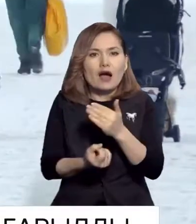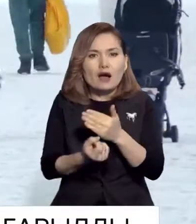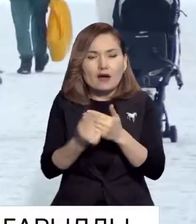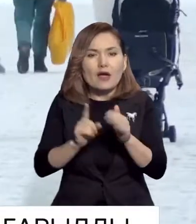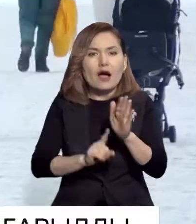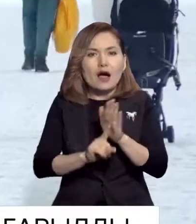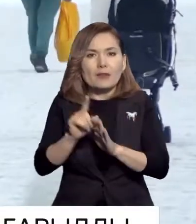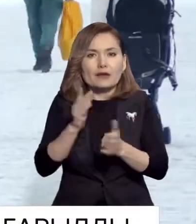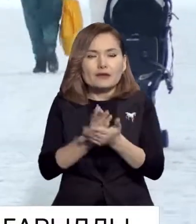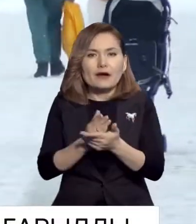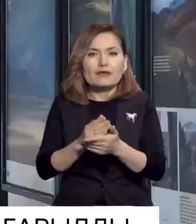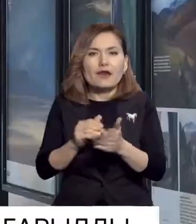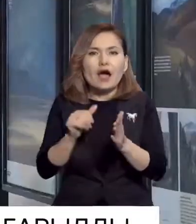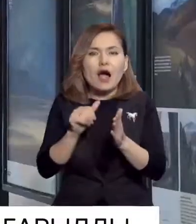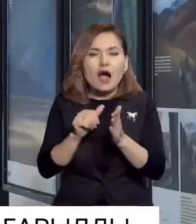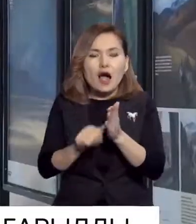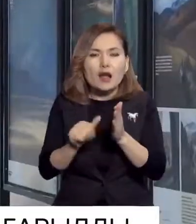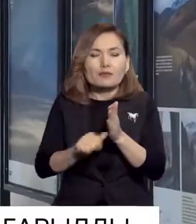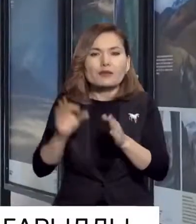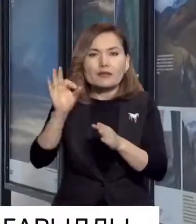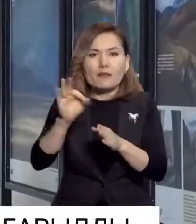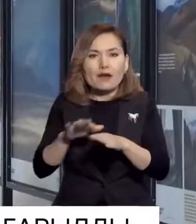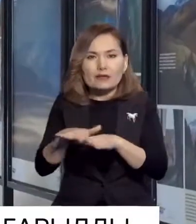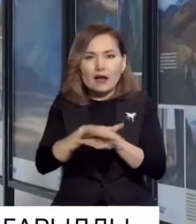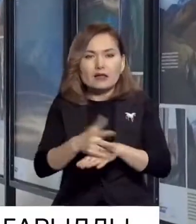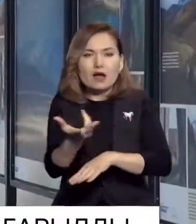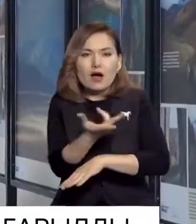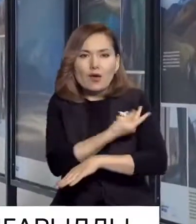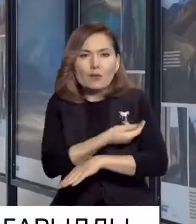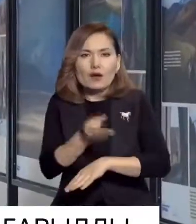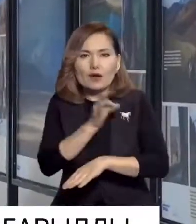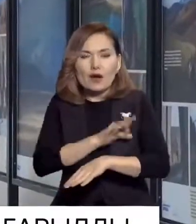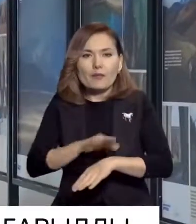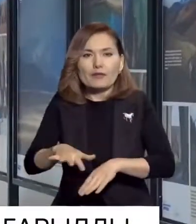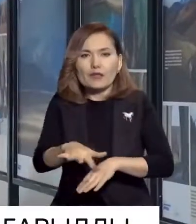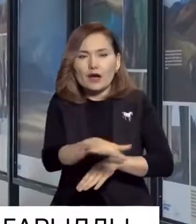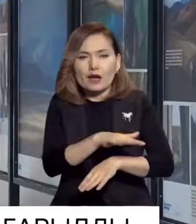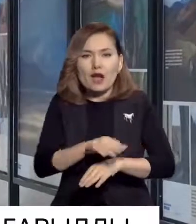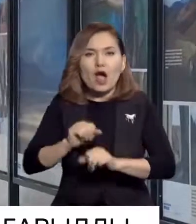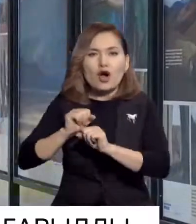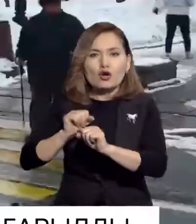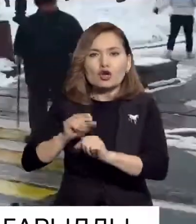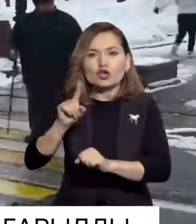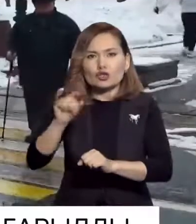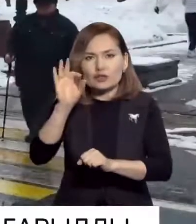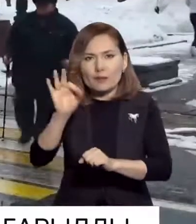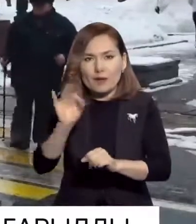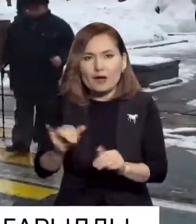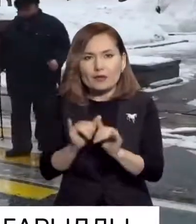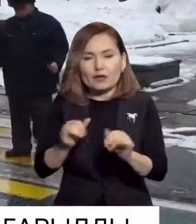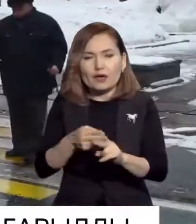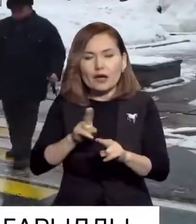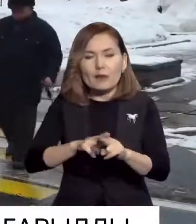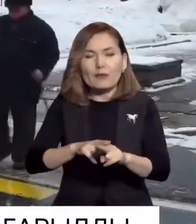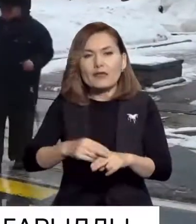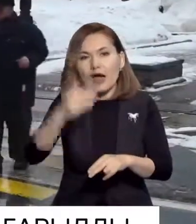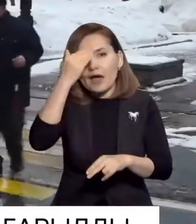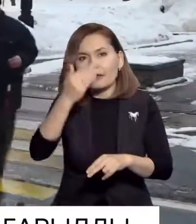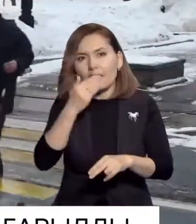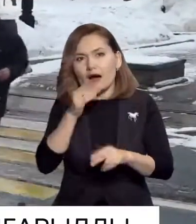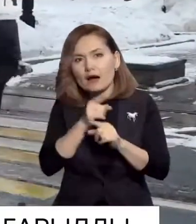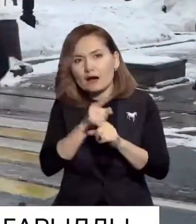екпені халықтың 60%-ға жуығы салдырған, кей өңірлерді ұжымдық иммунитет 100%-ға жеткен. Мамандар жазға дейін маска